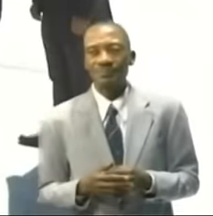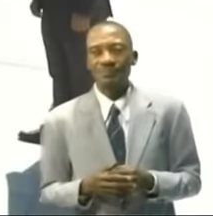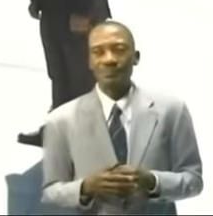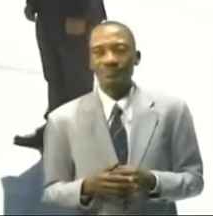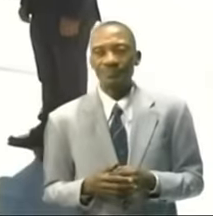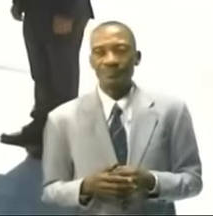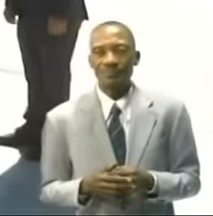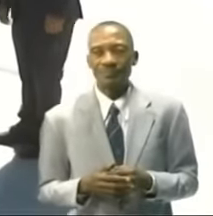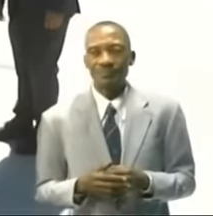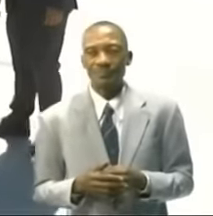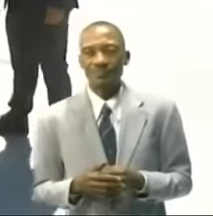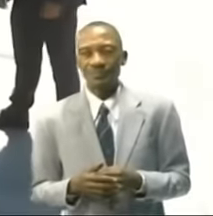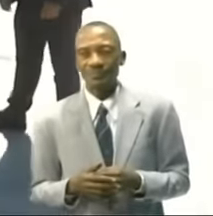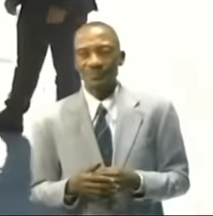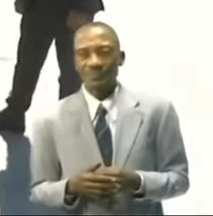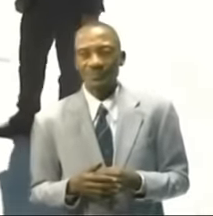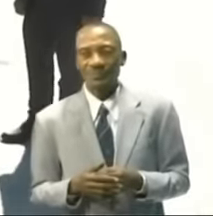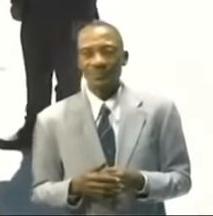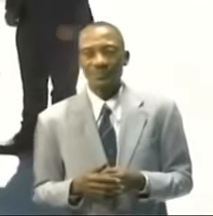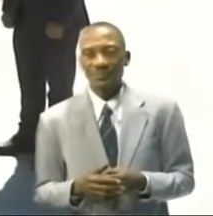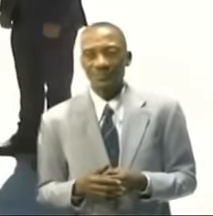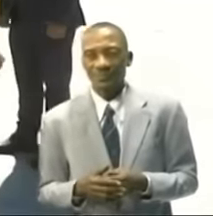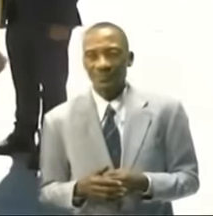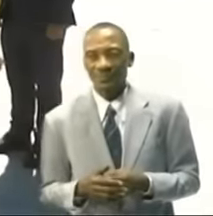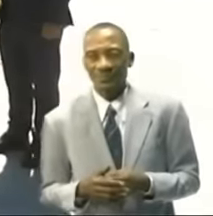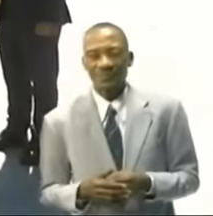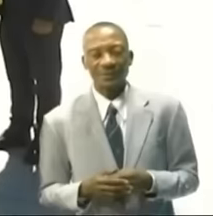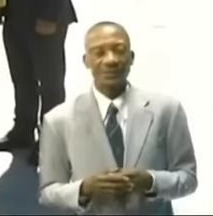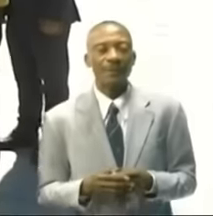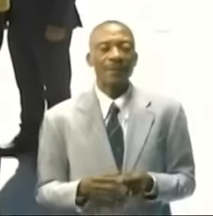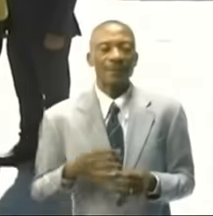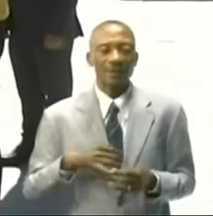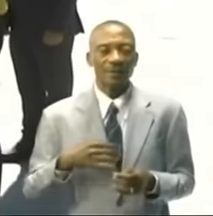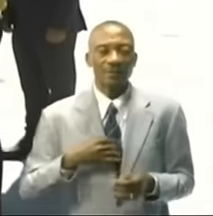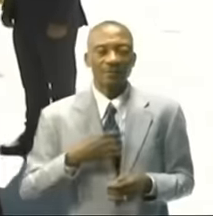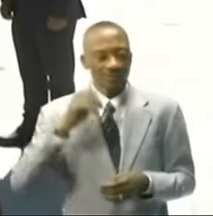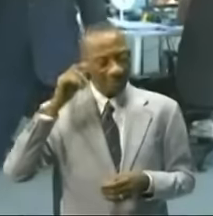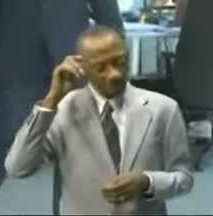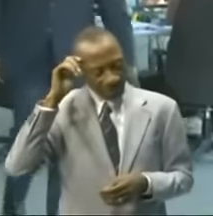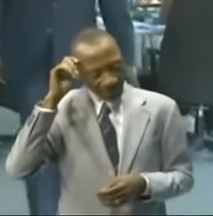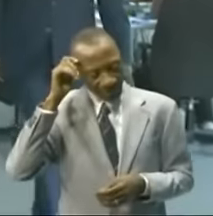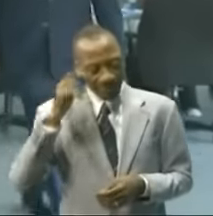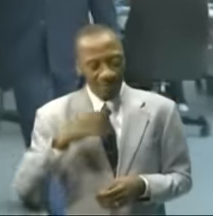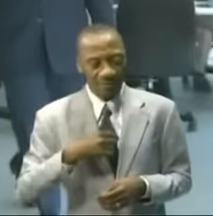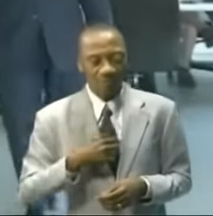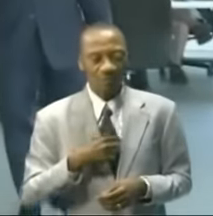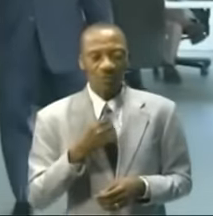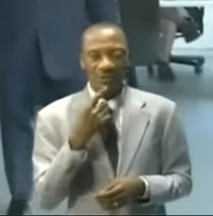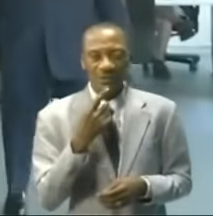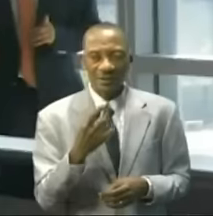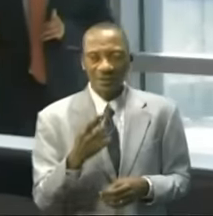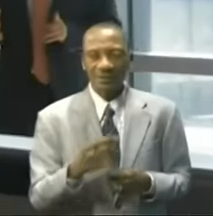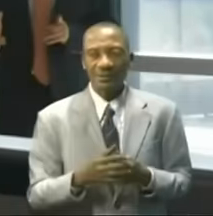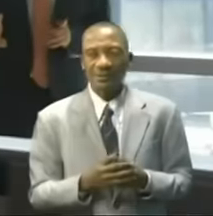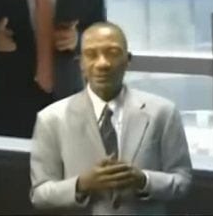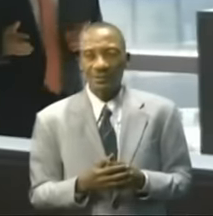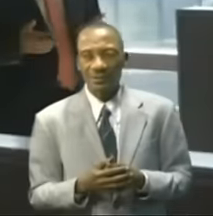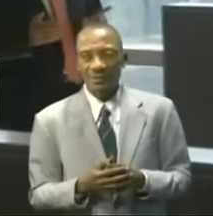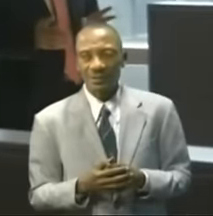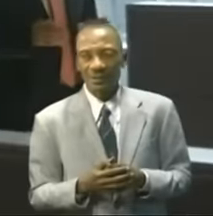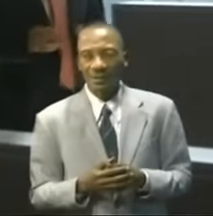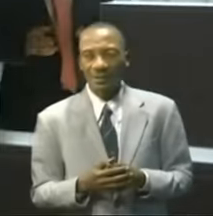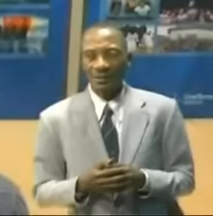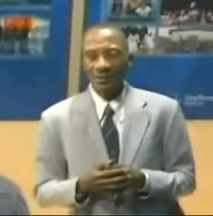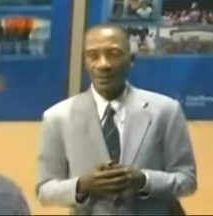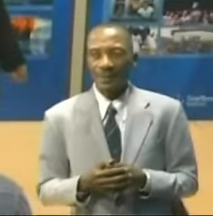Deux accolades fraternelles entre le ministre RD congolais en charge de la communication et médias et le président directeur général de Star Times